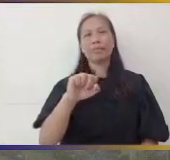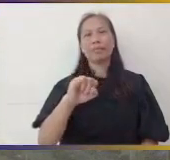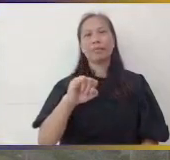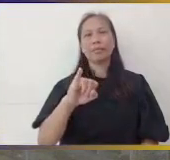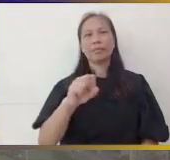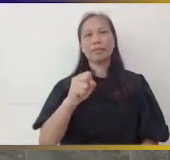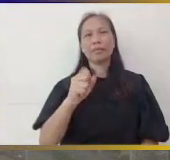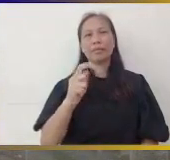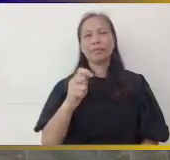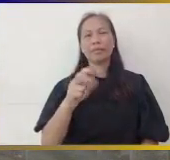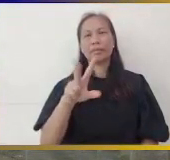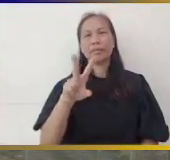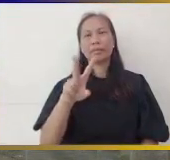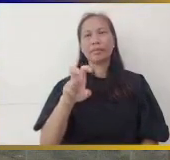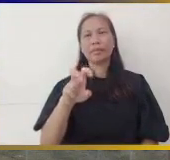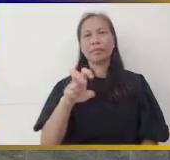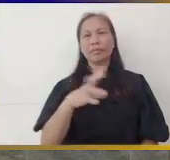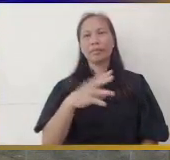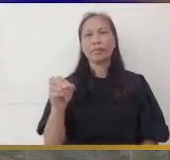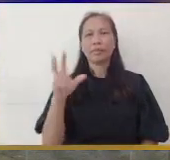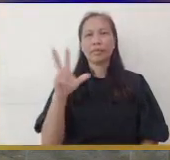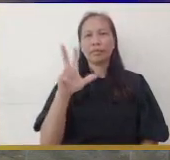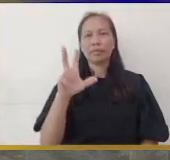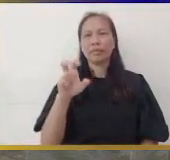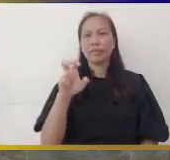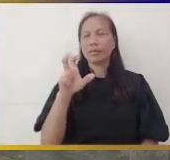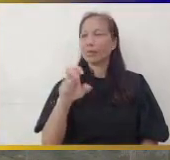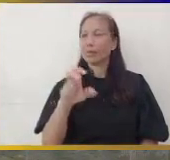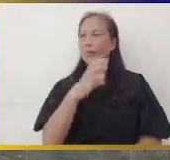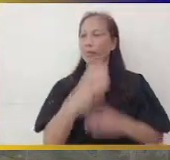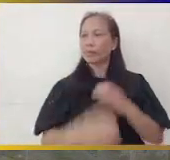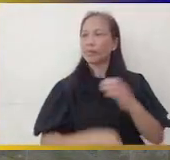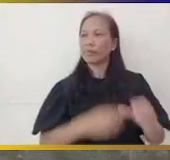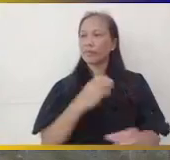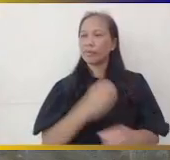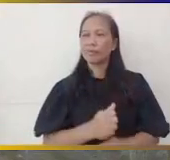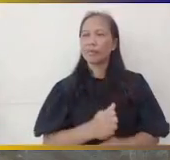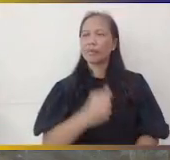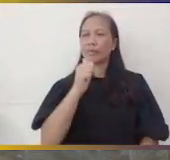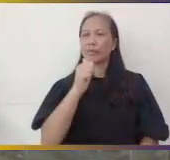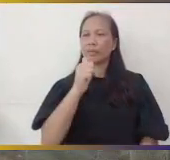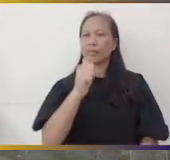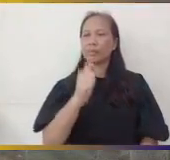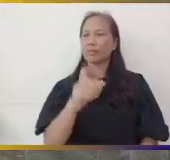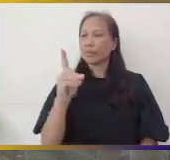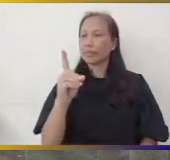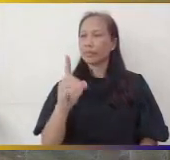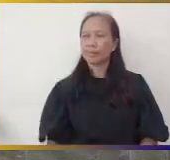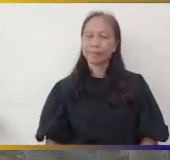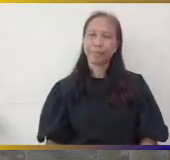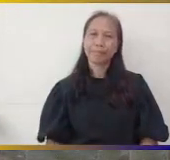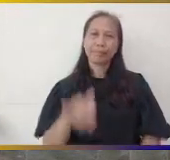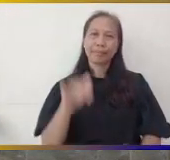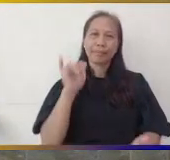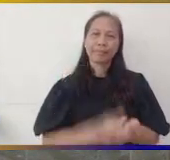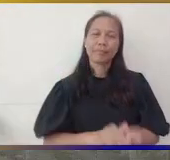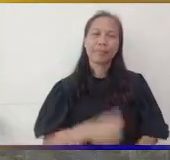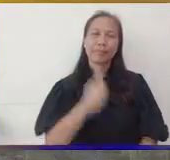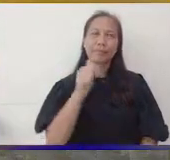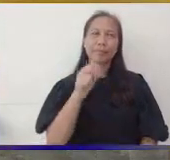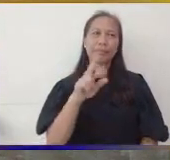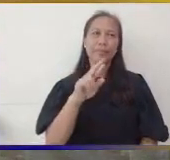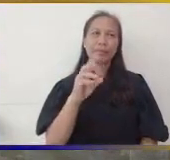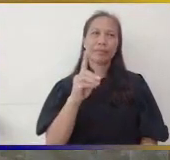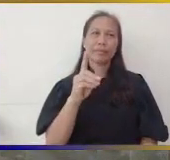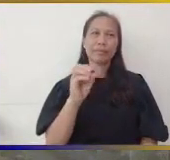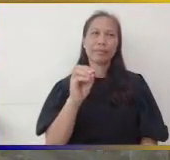the 12th and 13th century ad now mga kapatid ito pong si Arnold ay ah